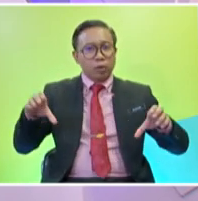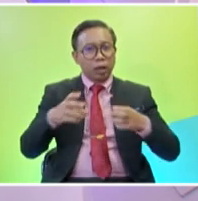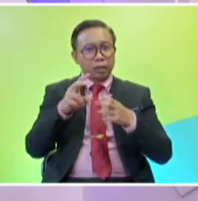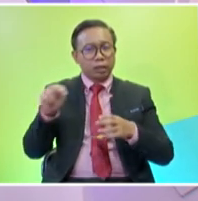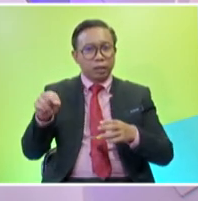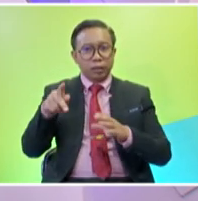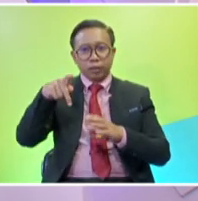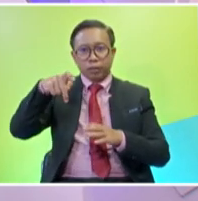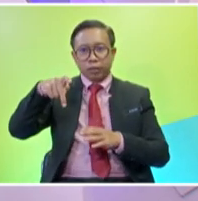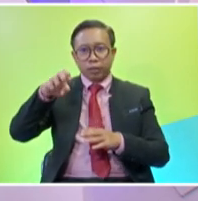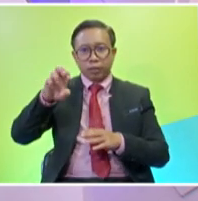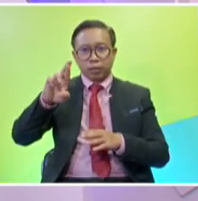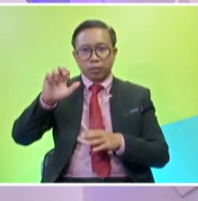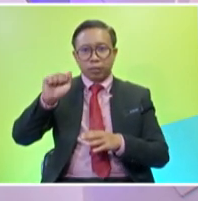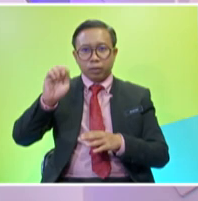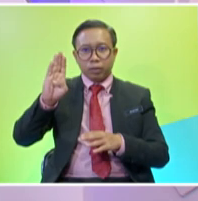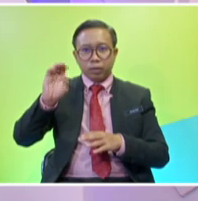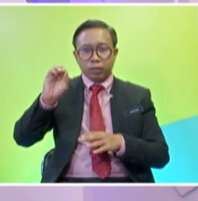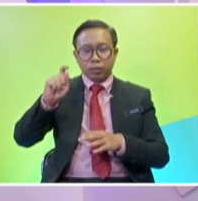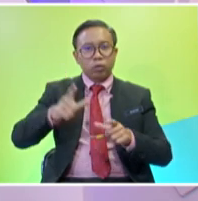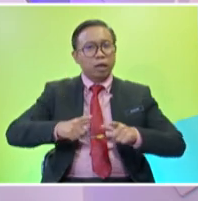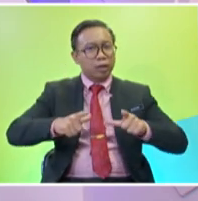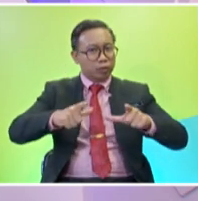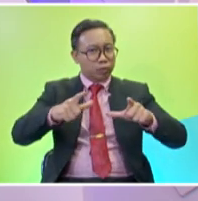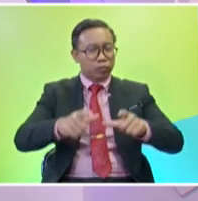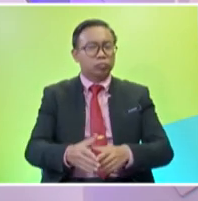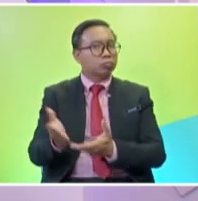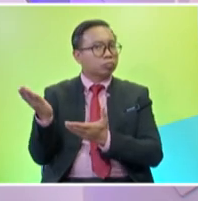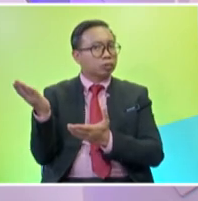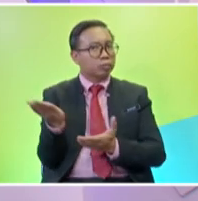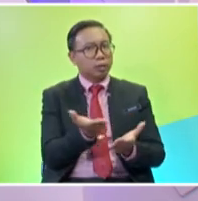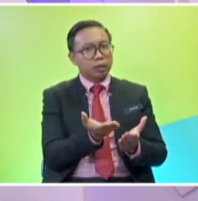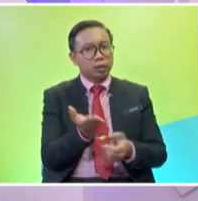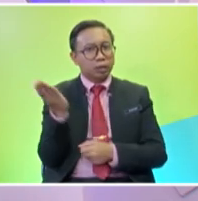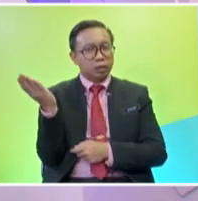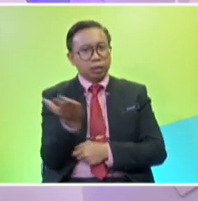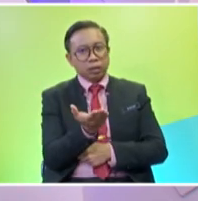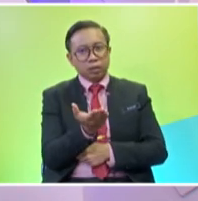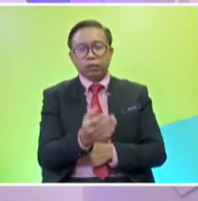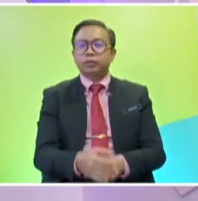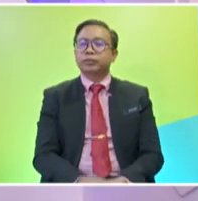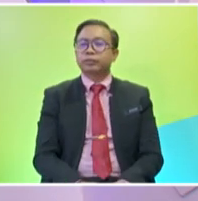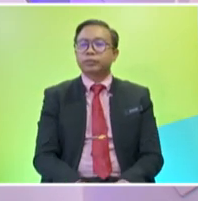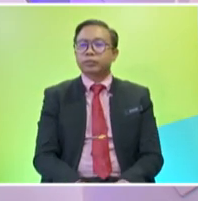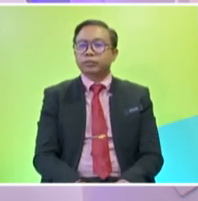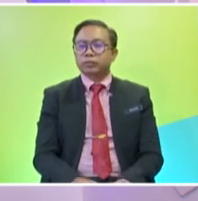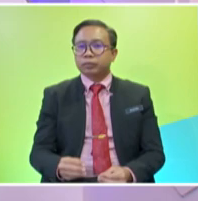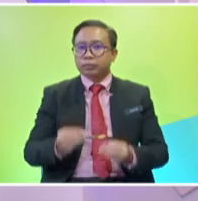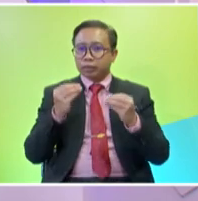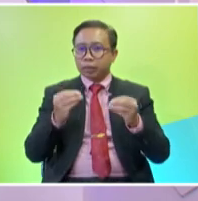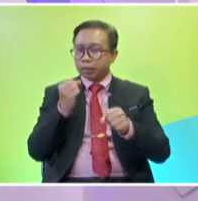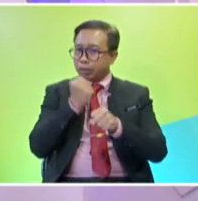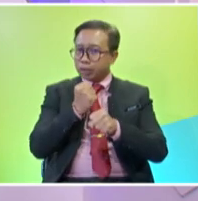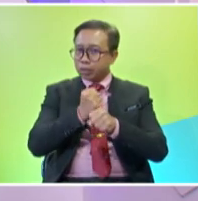perabot jadi jadi kebanyakan pokok-pokok ini ditebang berarti untuk pembalakan oke juga memberi peluang pekerjaan